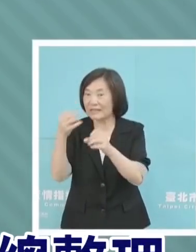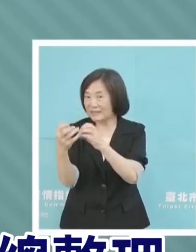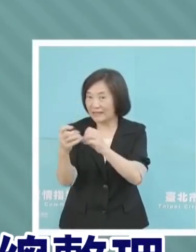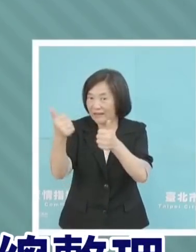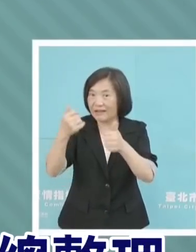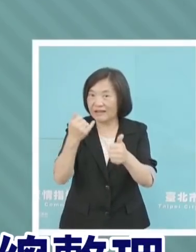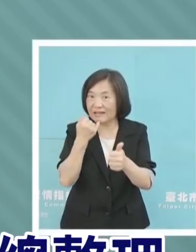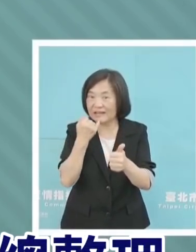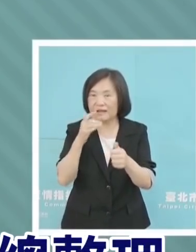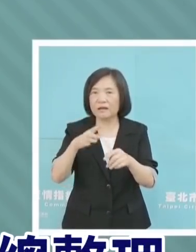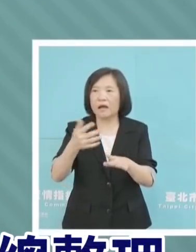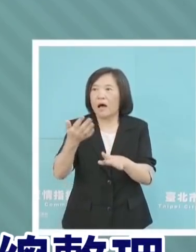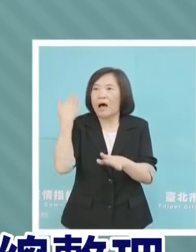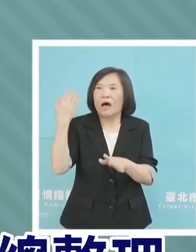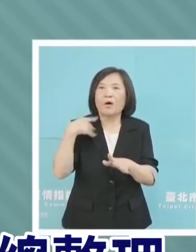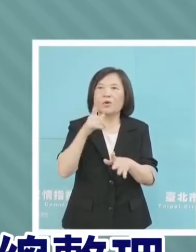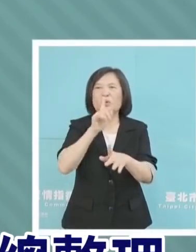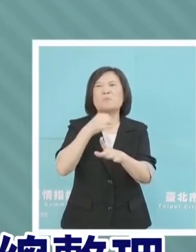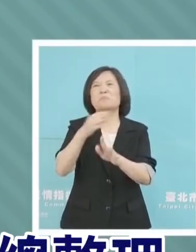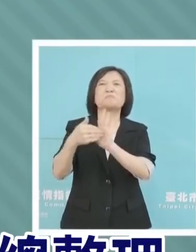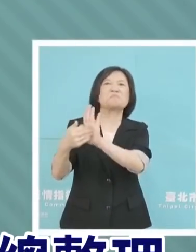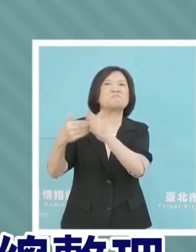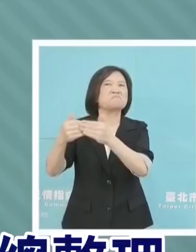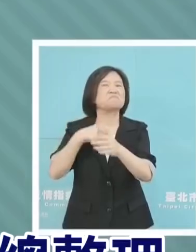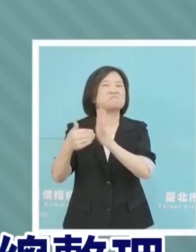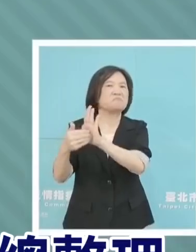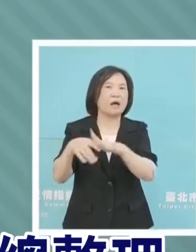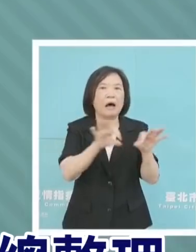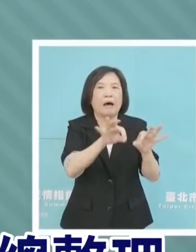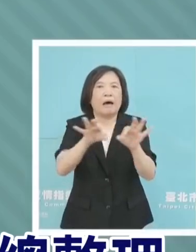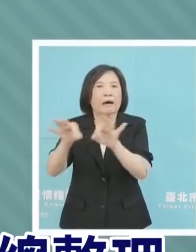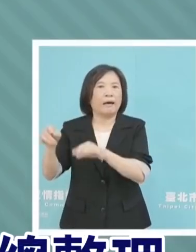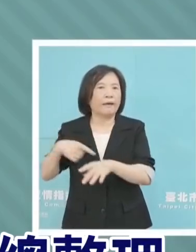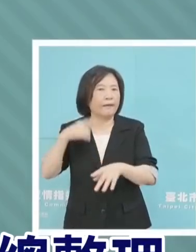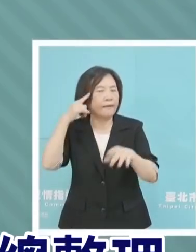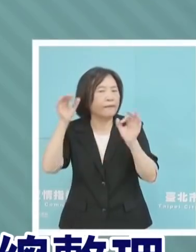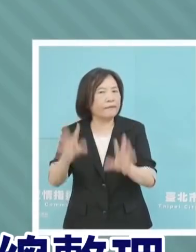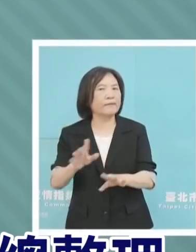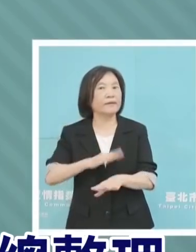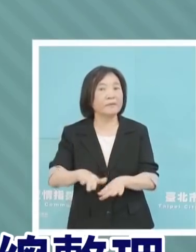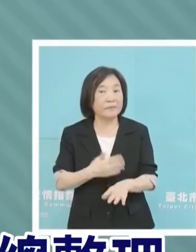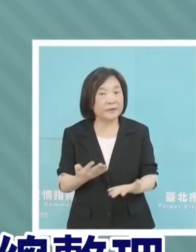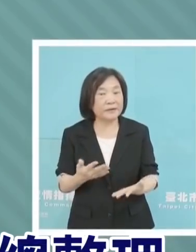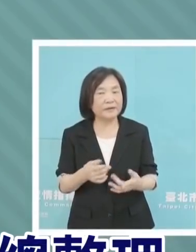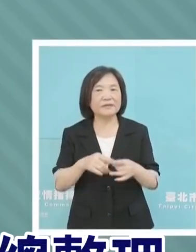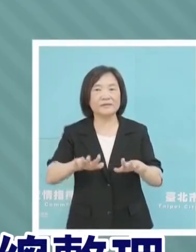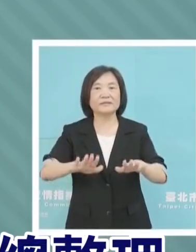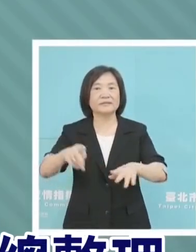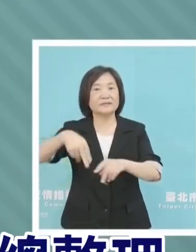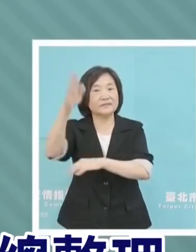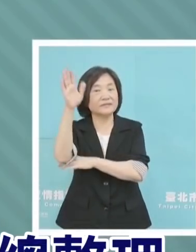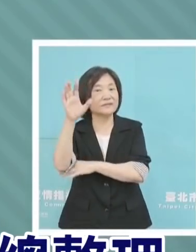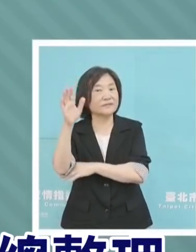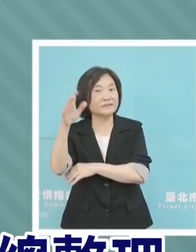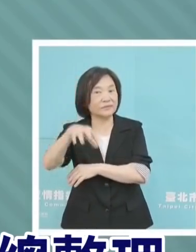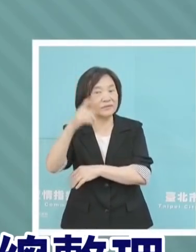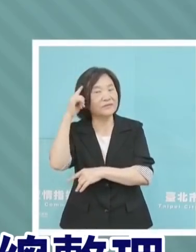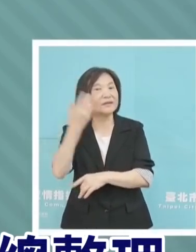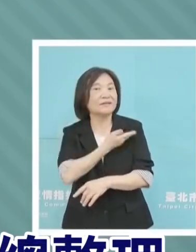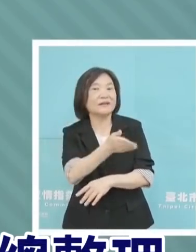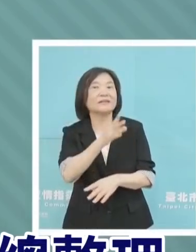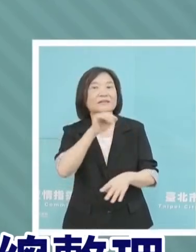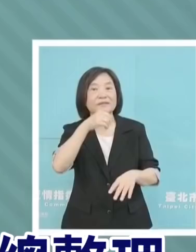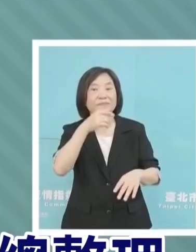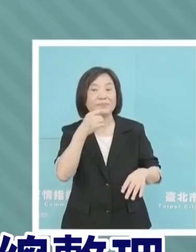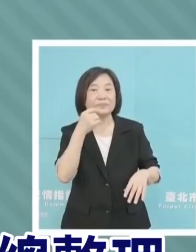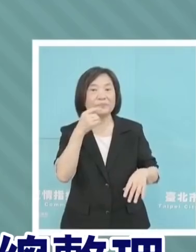过去我们拖了这么久的时间，市长会不会觉得非常可惜？今天行政院授权鸿海采购 BNT 疫